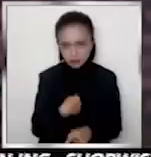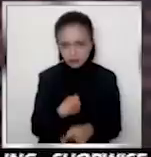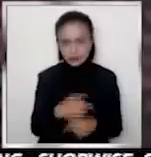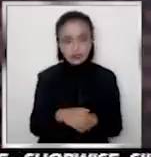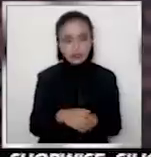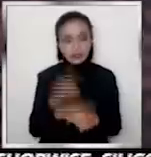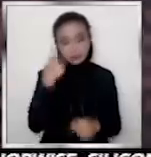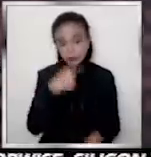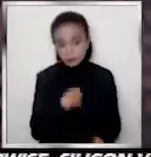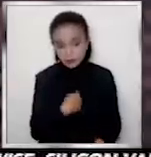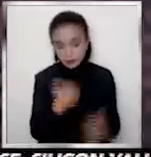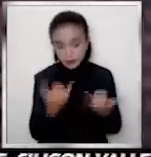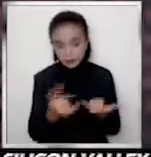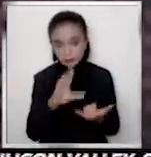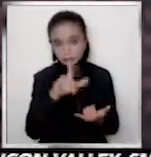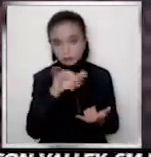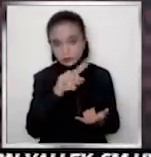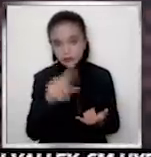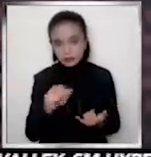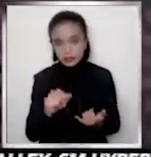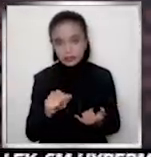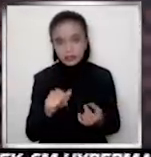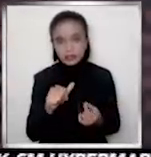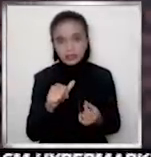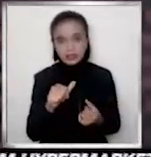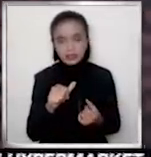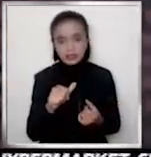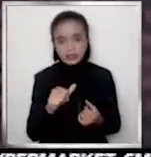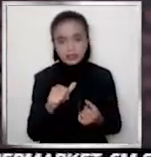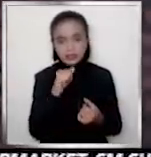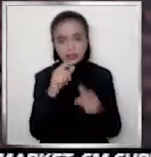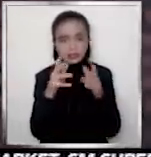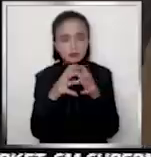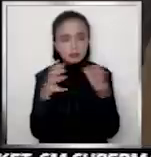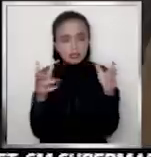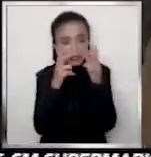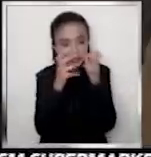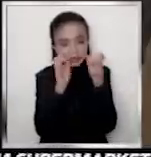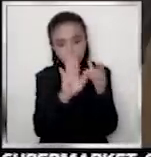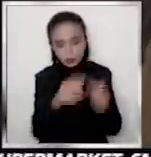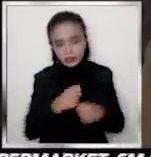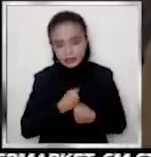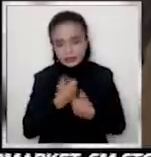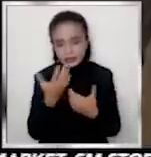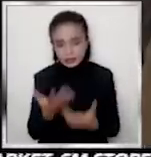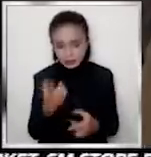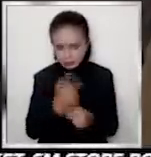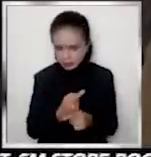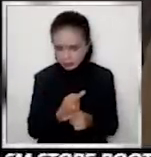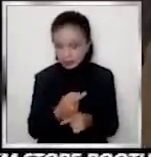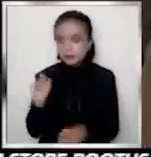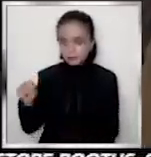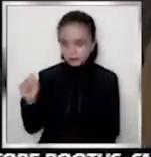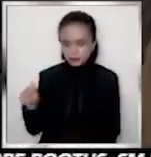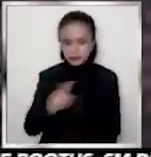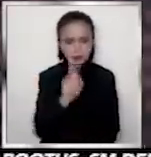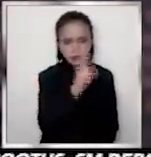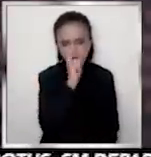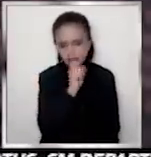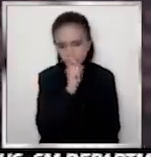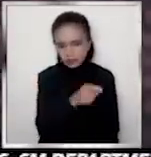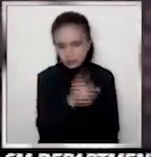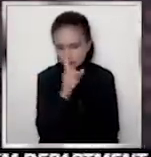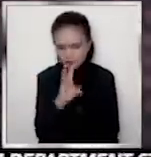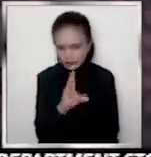masyadong pinakikinggan ang boses mo pagdating sa creatives. Am I getting it right? Yes. At what age was this? 16, 17?